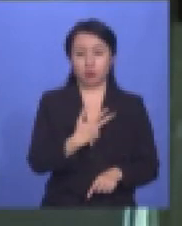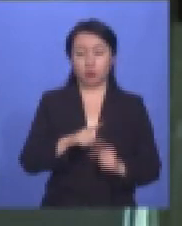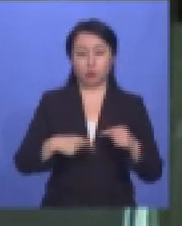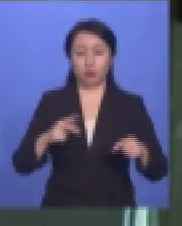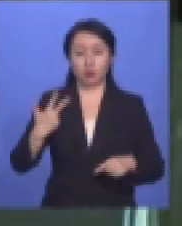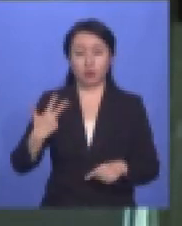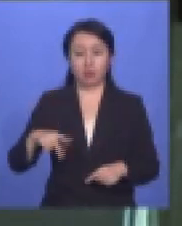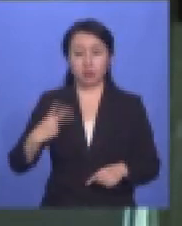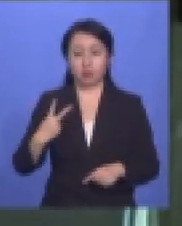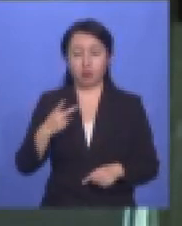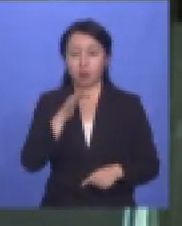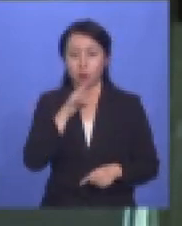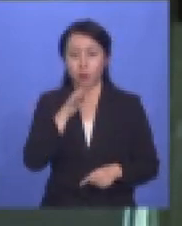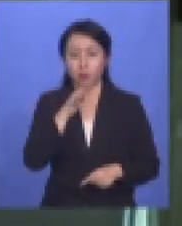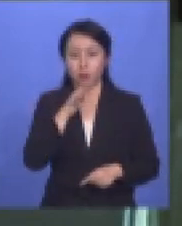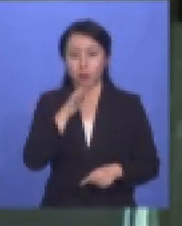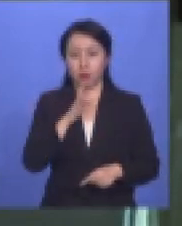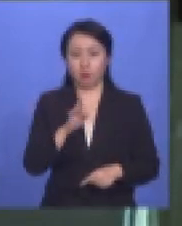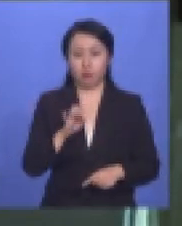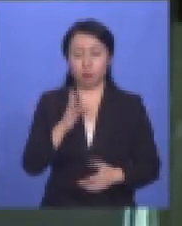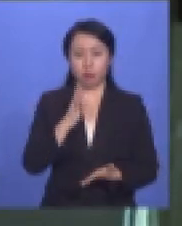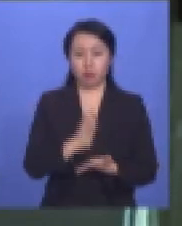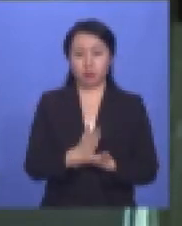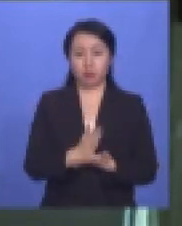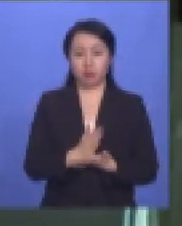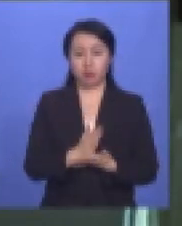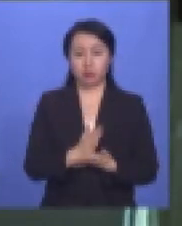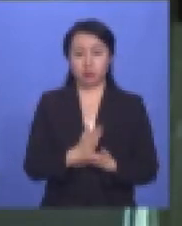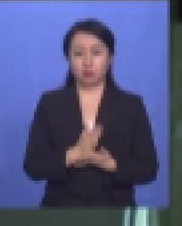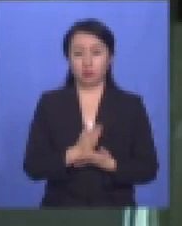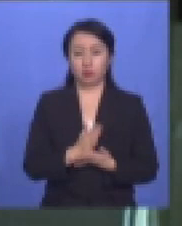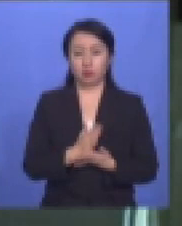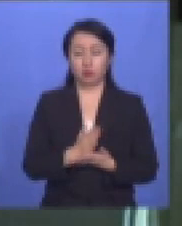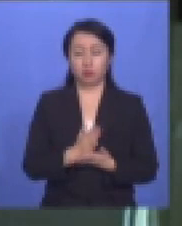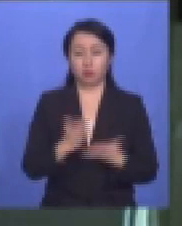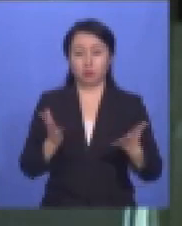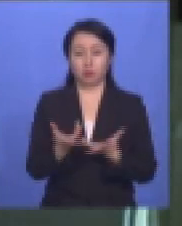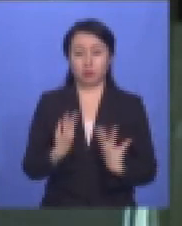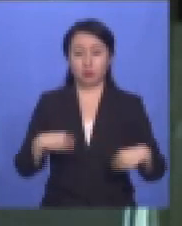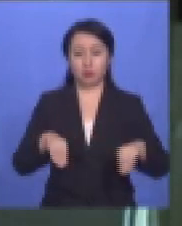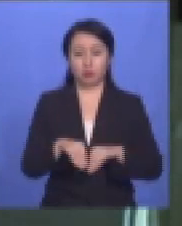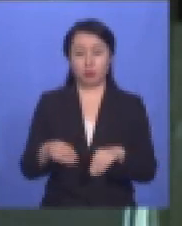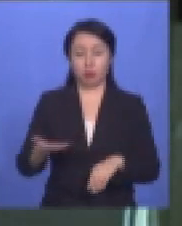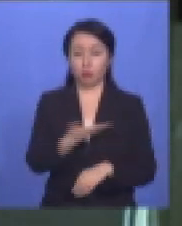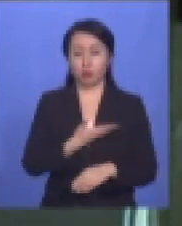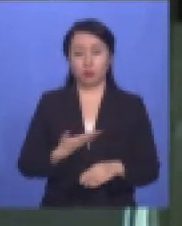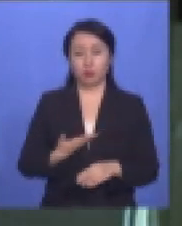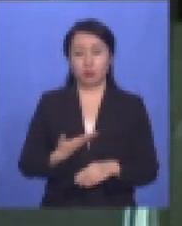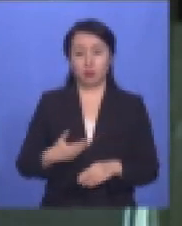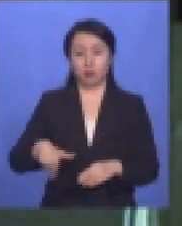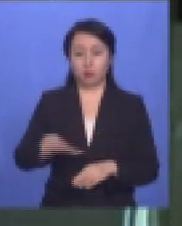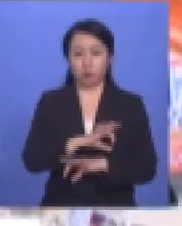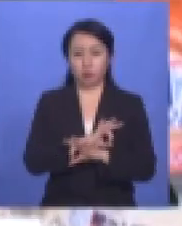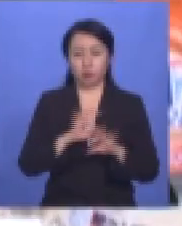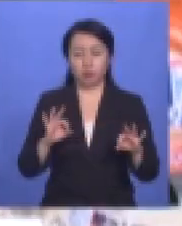32 года. Вот. Внук у меня есть. Полная семья у нас. Все у нас